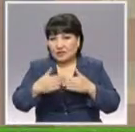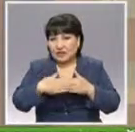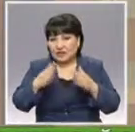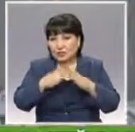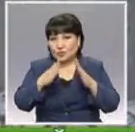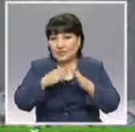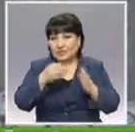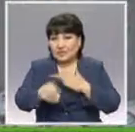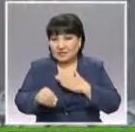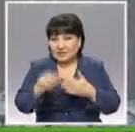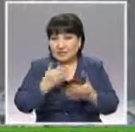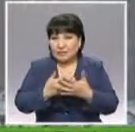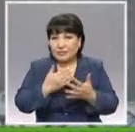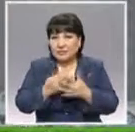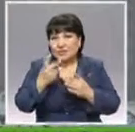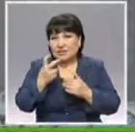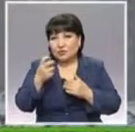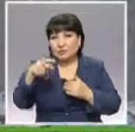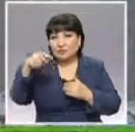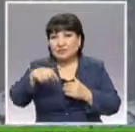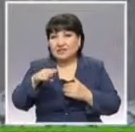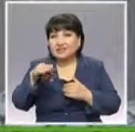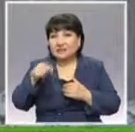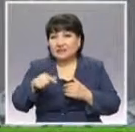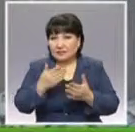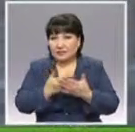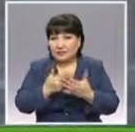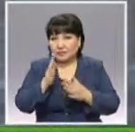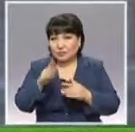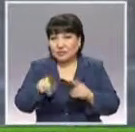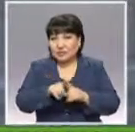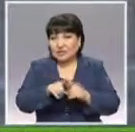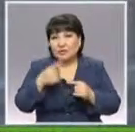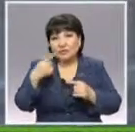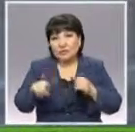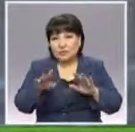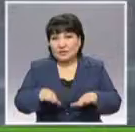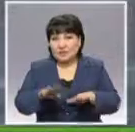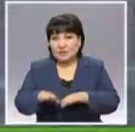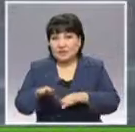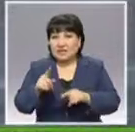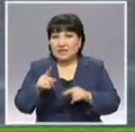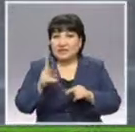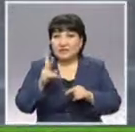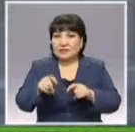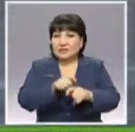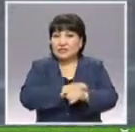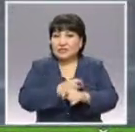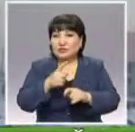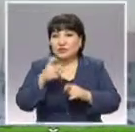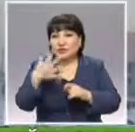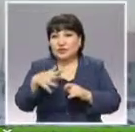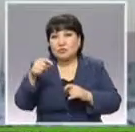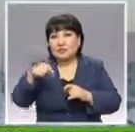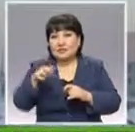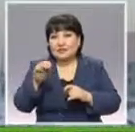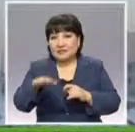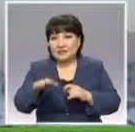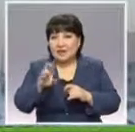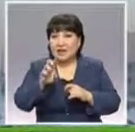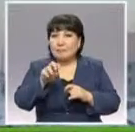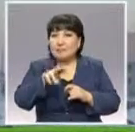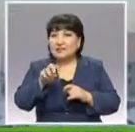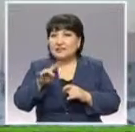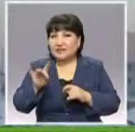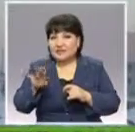онда шамамен 200 мың теңге көлемінде болады. Ал өзге өңірлерде шаршы метрі 150 мың теңге көлемінде болмақ. Бәйтерек компаниясы дайын немесе